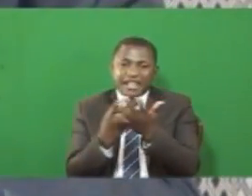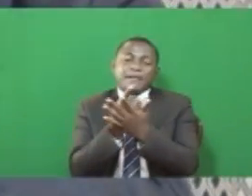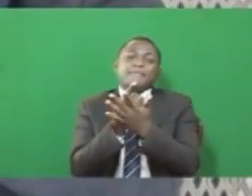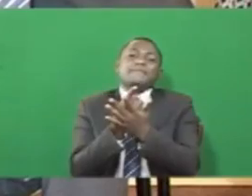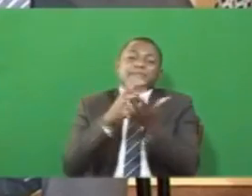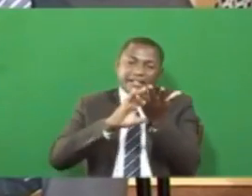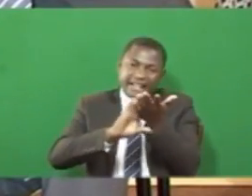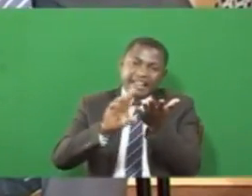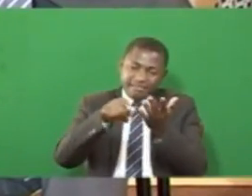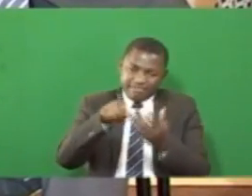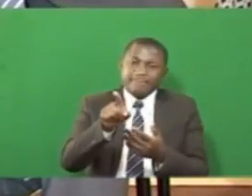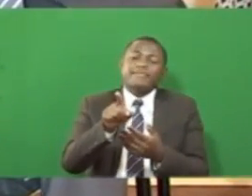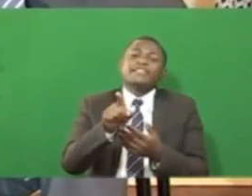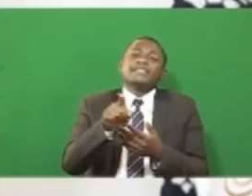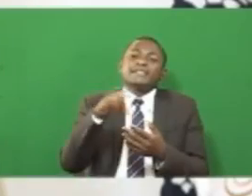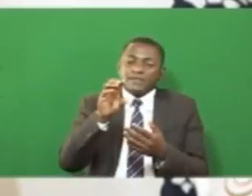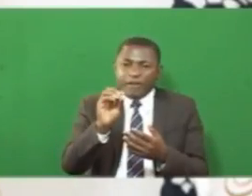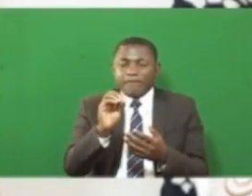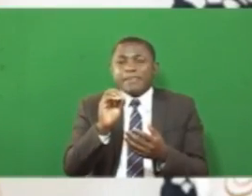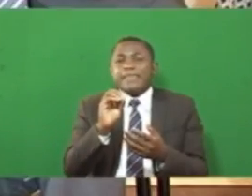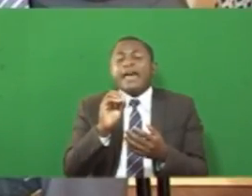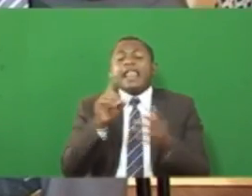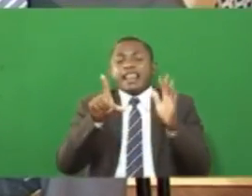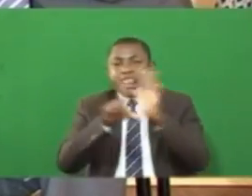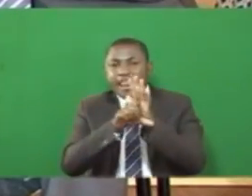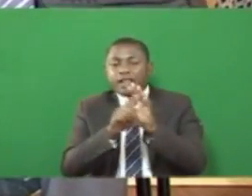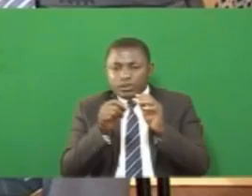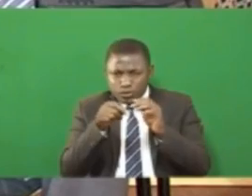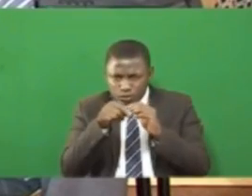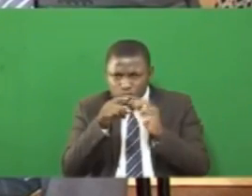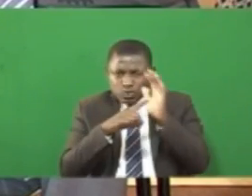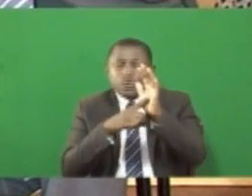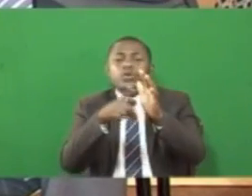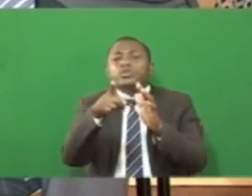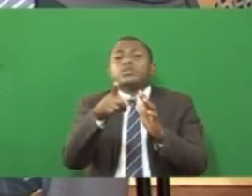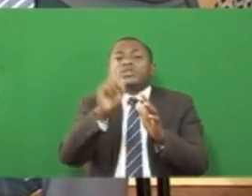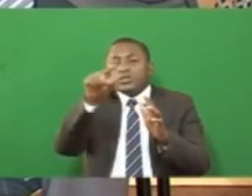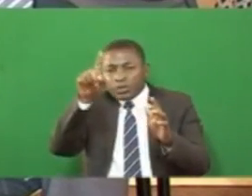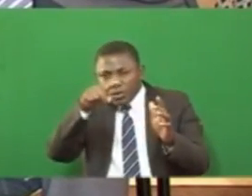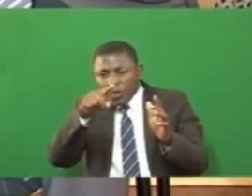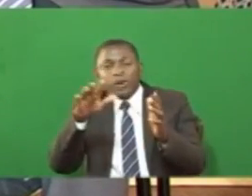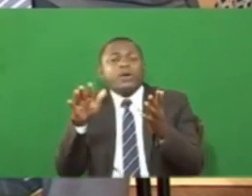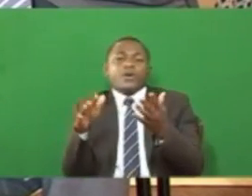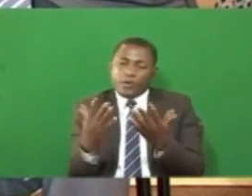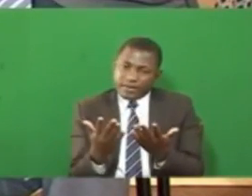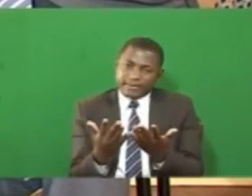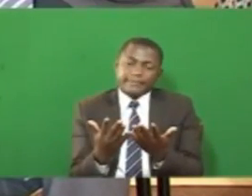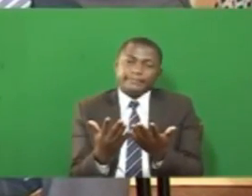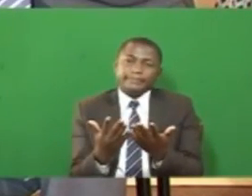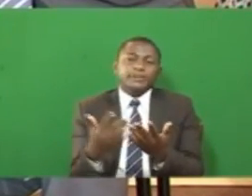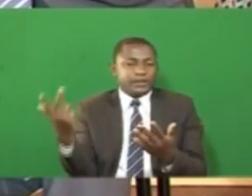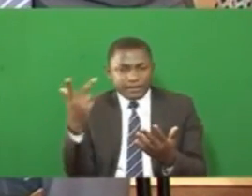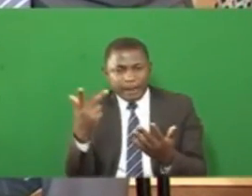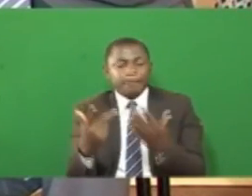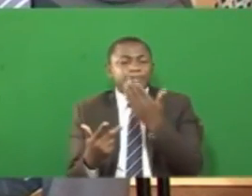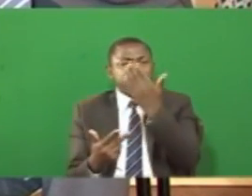iwo uri kunongedza pasina kuti twaso. Ehe. Panogona kushaisa denga. That's right. But haukubatsire kuti pati